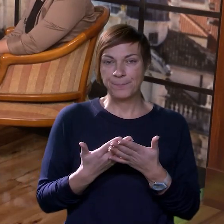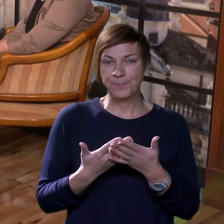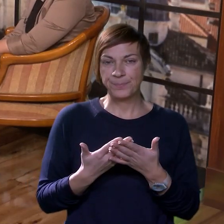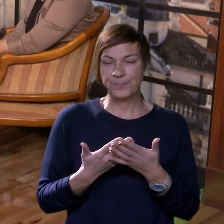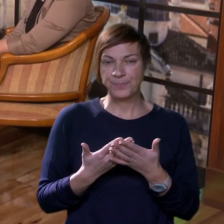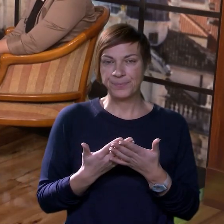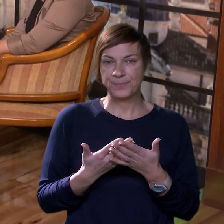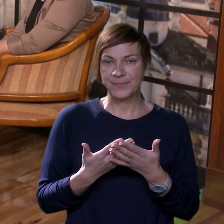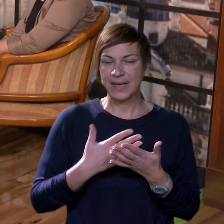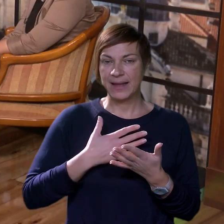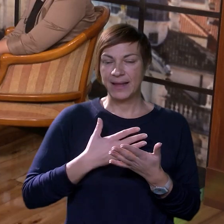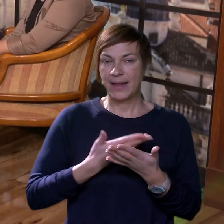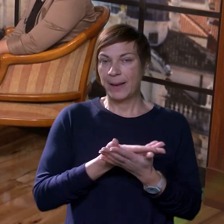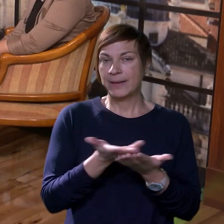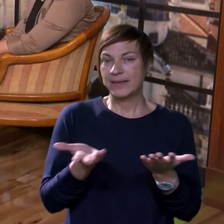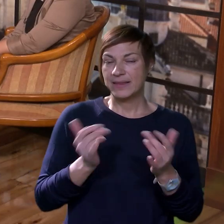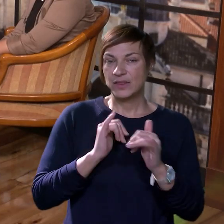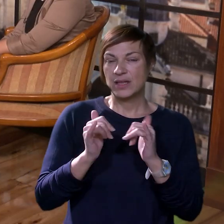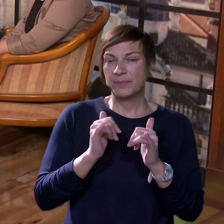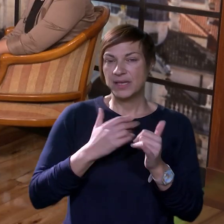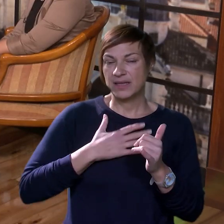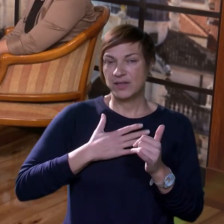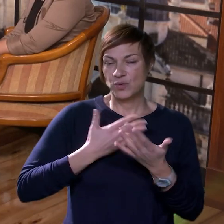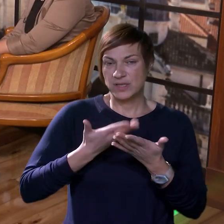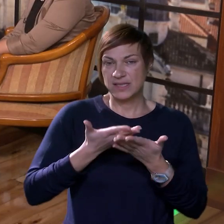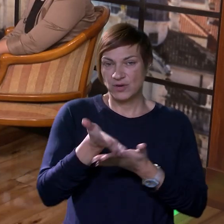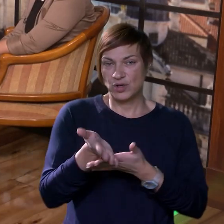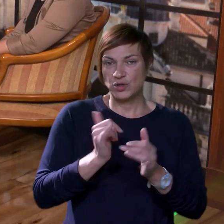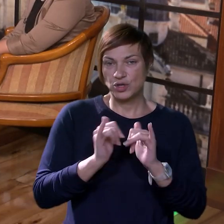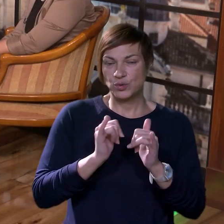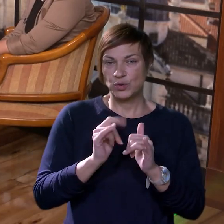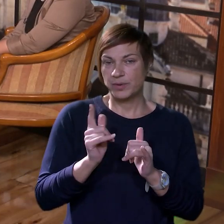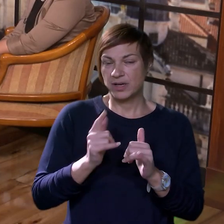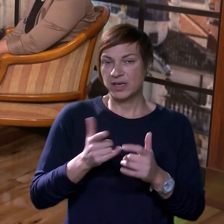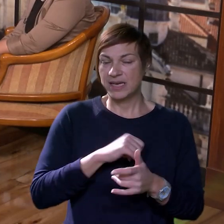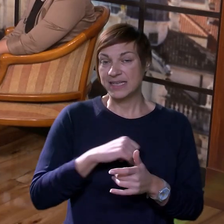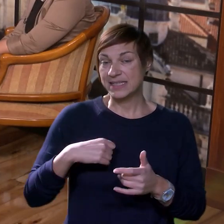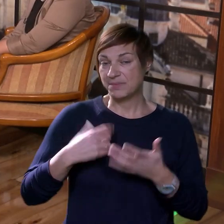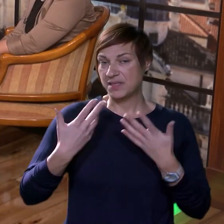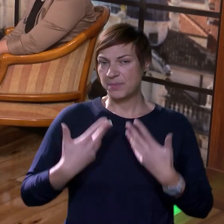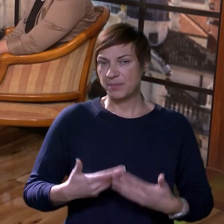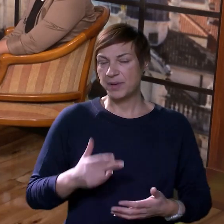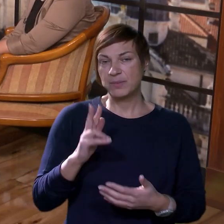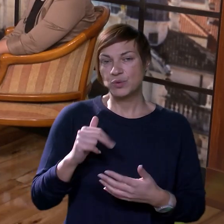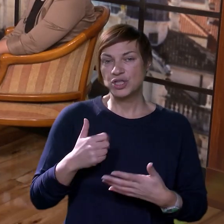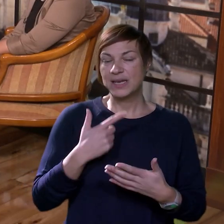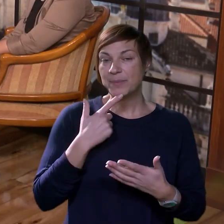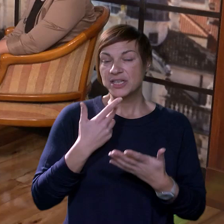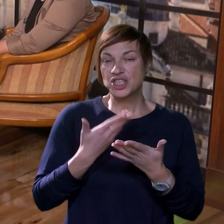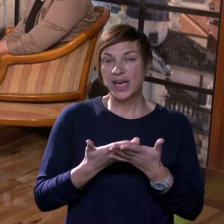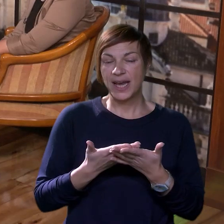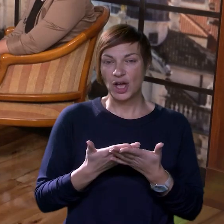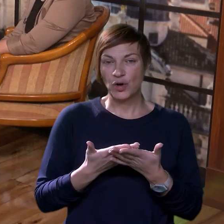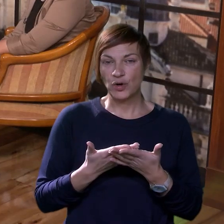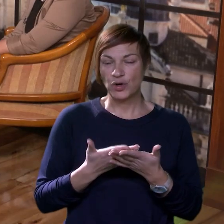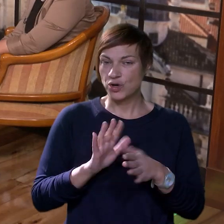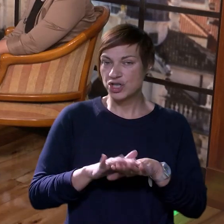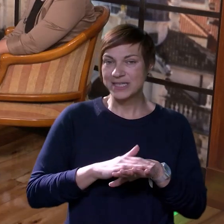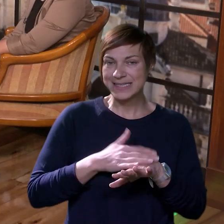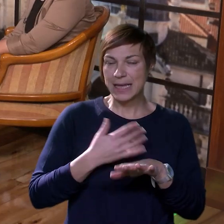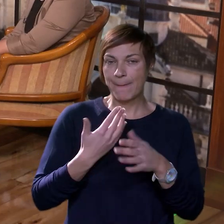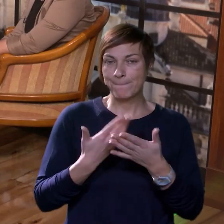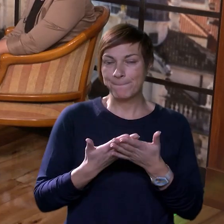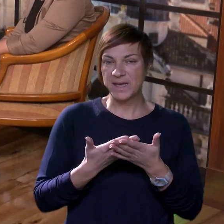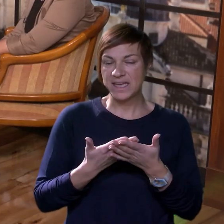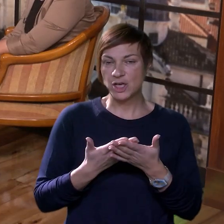I znači da ni taj turista koji dođe ovdje u Dubrovniku nije prepušten sam sebi. Imat će nekoga koji će se